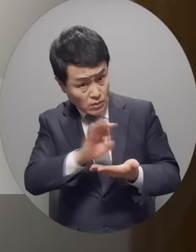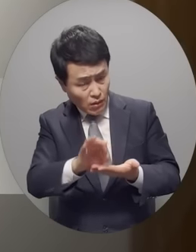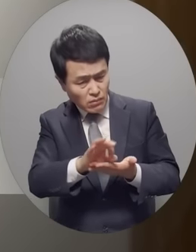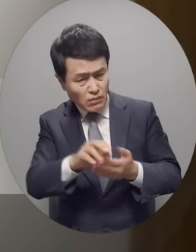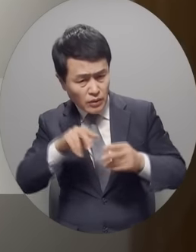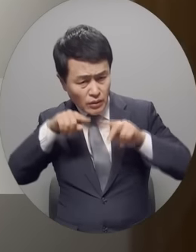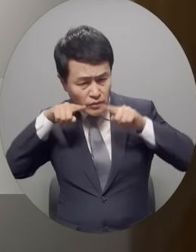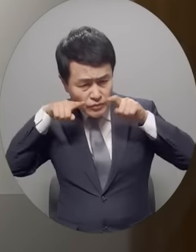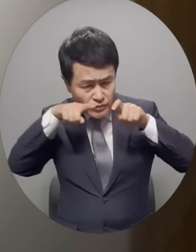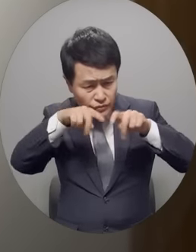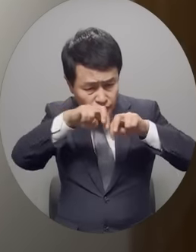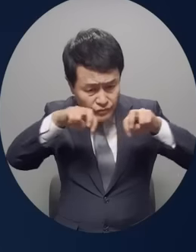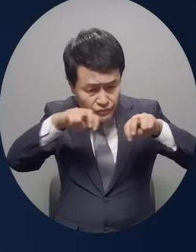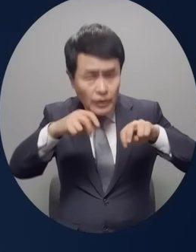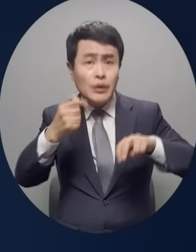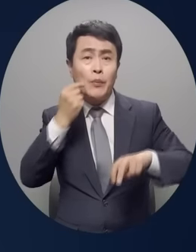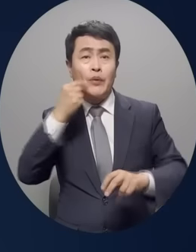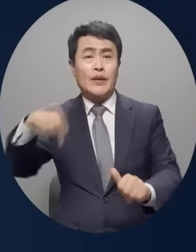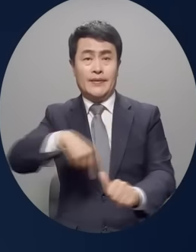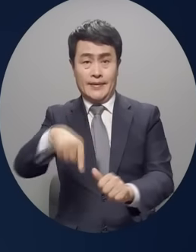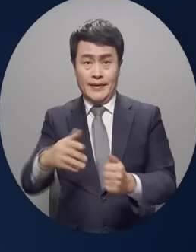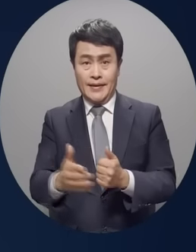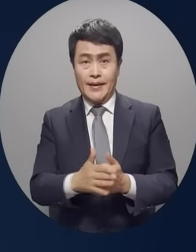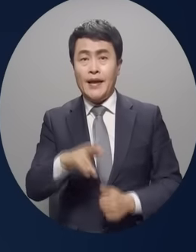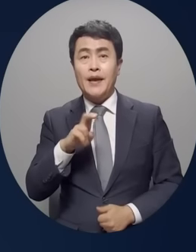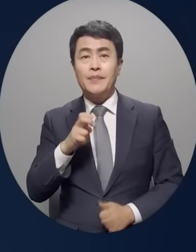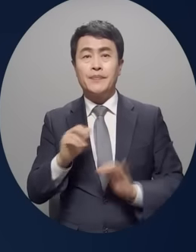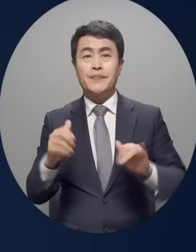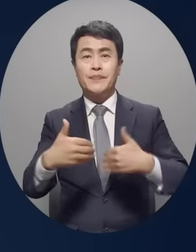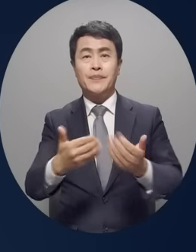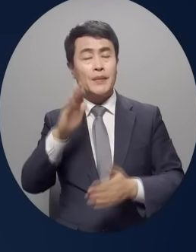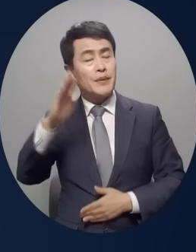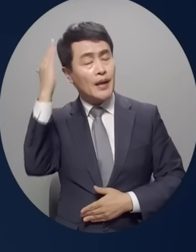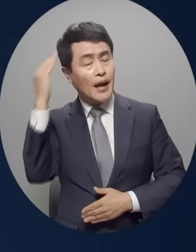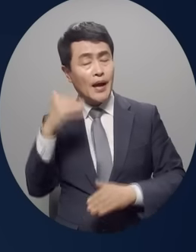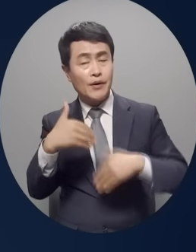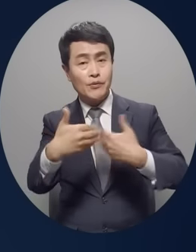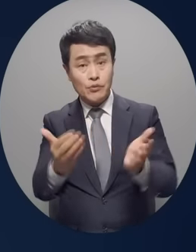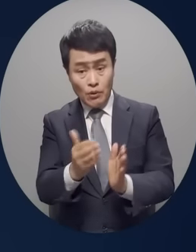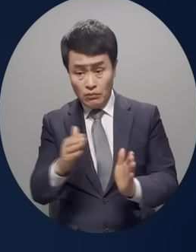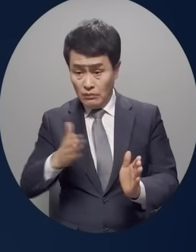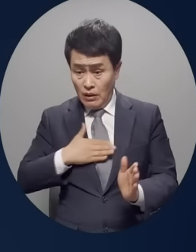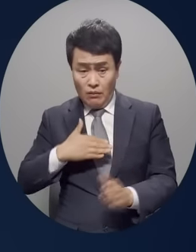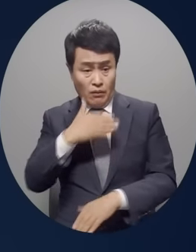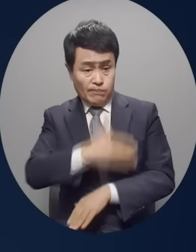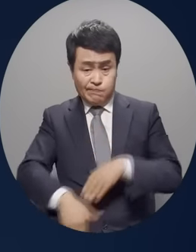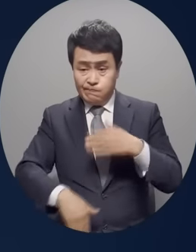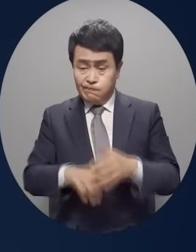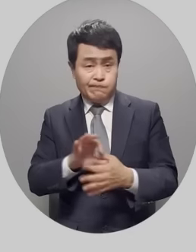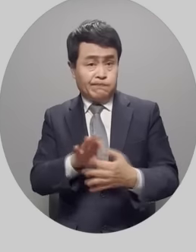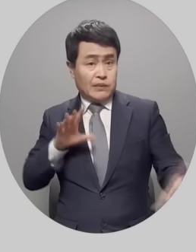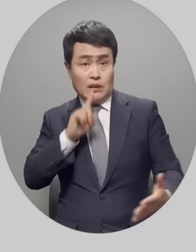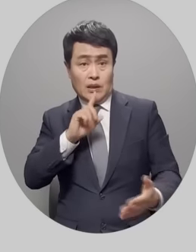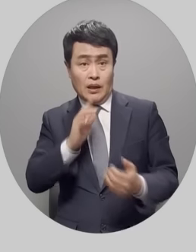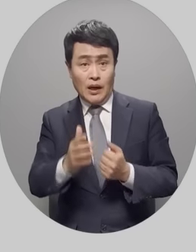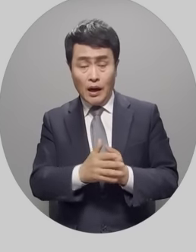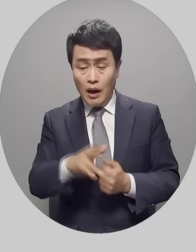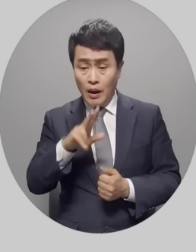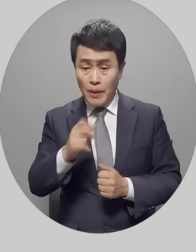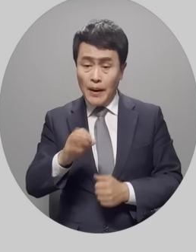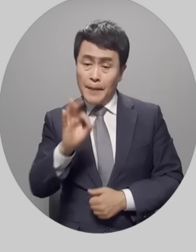규명하지 못한 상황입니다. 명태균 씨는 미래한국연구소는 자신과 무관하다는 입장입니다. 명 씨는